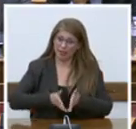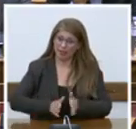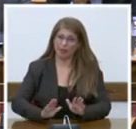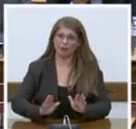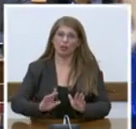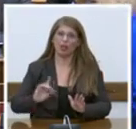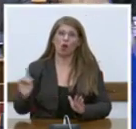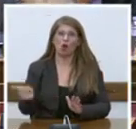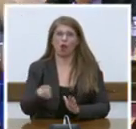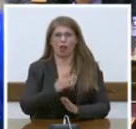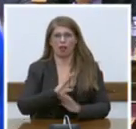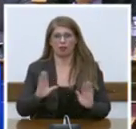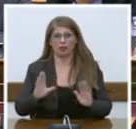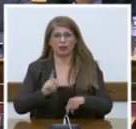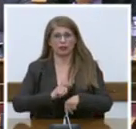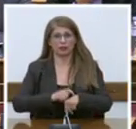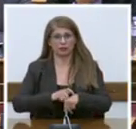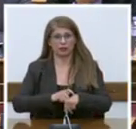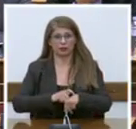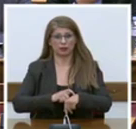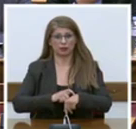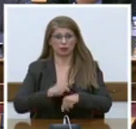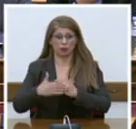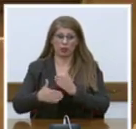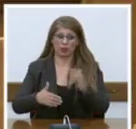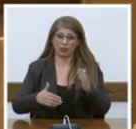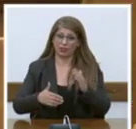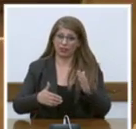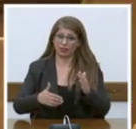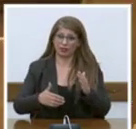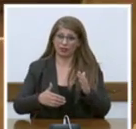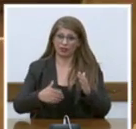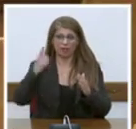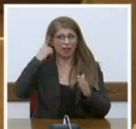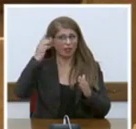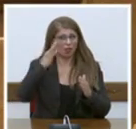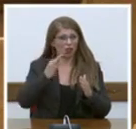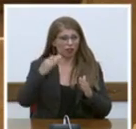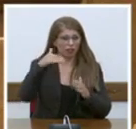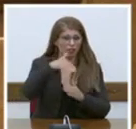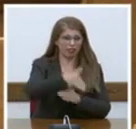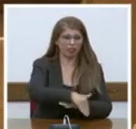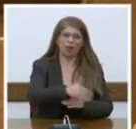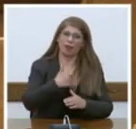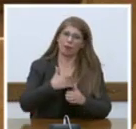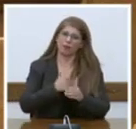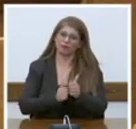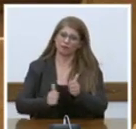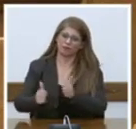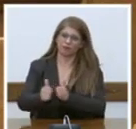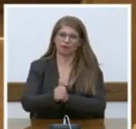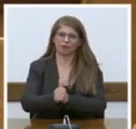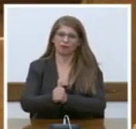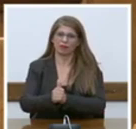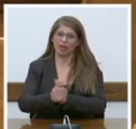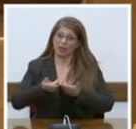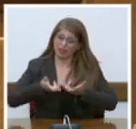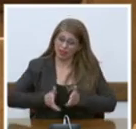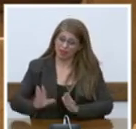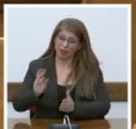όλα. Την ώρα που η Δύση ψυχοραγεί ιδεολογικά, εμείς να ηγηθούμε της αναγέννησής της με